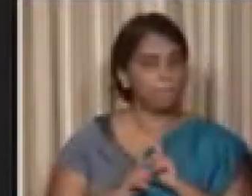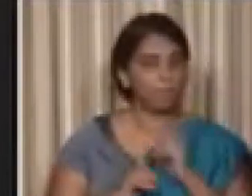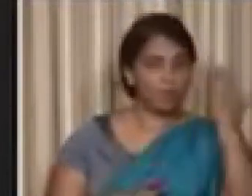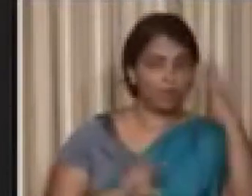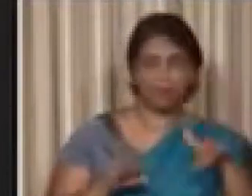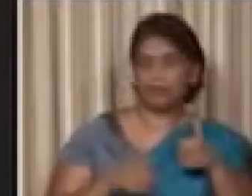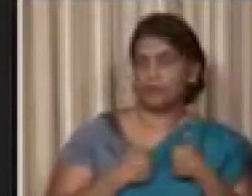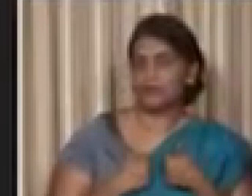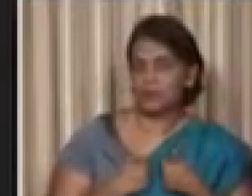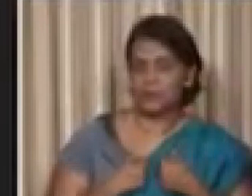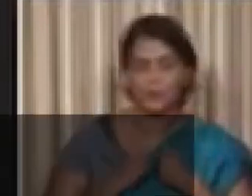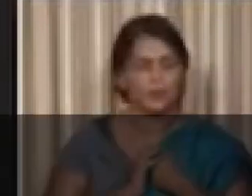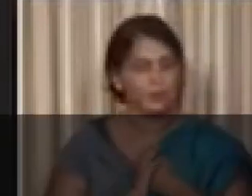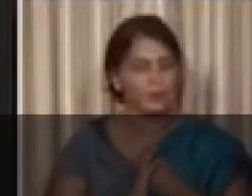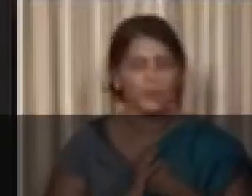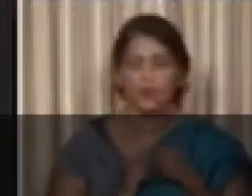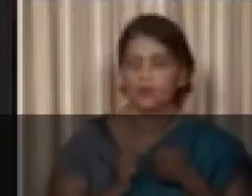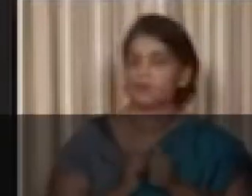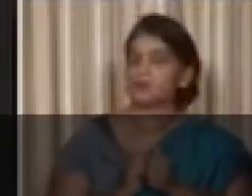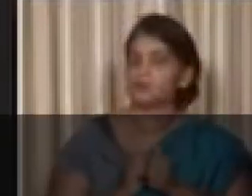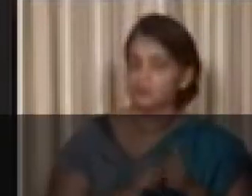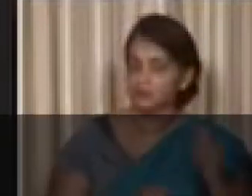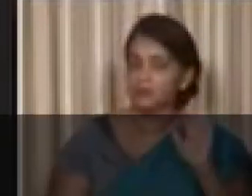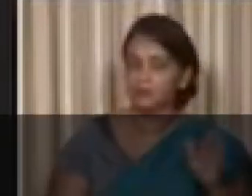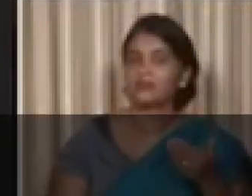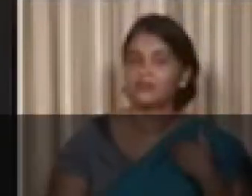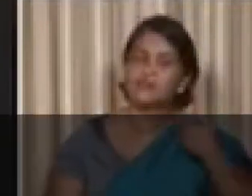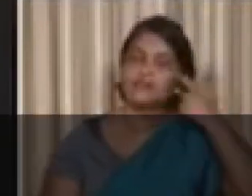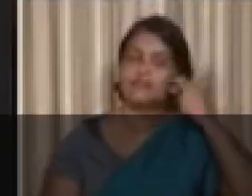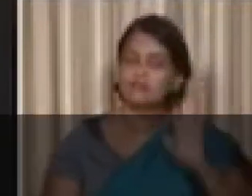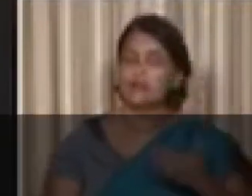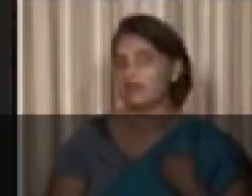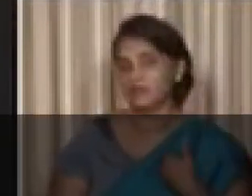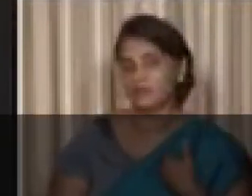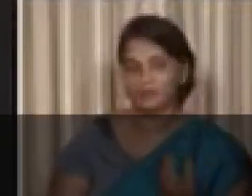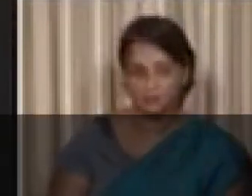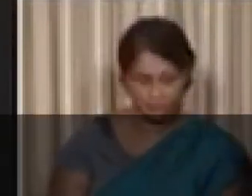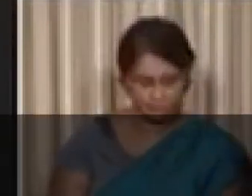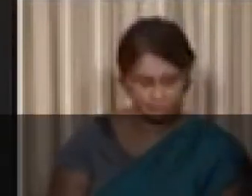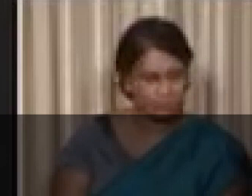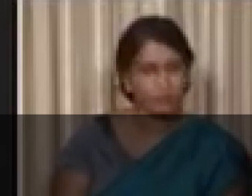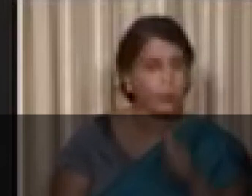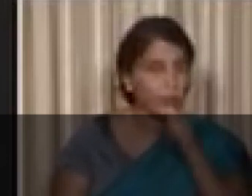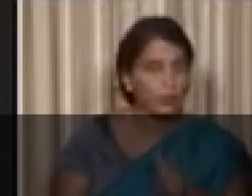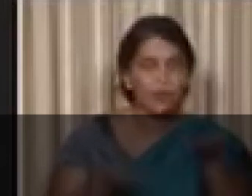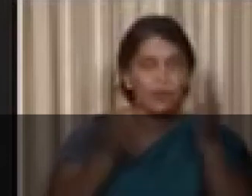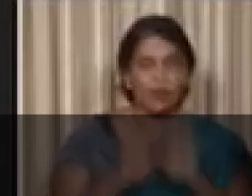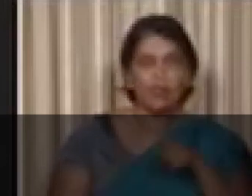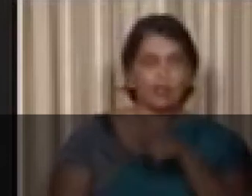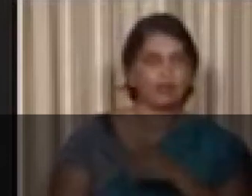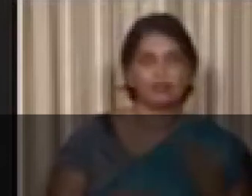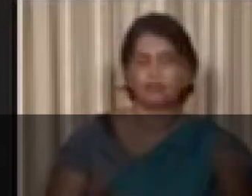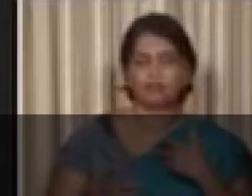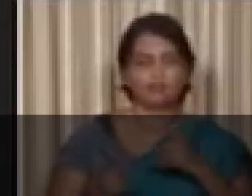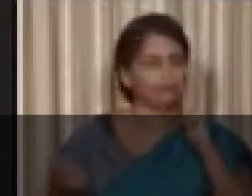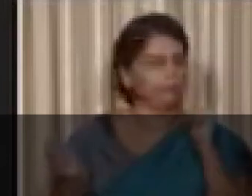විනීත වෙයි සම්මර වෙයි හොඳින් පාර්ලිමේන්තුව තියෙයි කියලා බලාපොරොත්තුවක් අපේ තිබුණා. නමුත් ඒක නෙමෙයි අවසානට උනේ සම්පූර්ණ